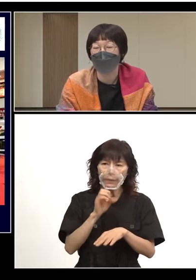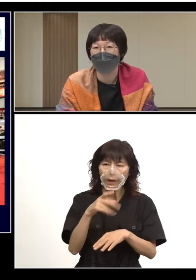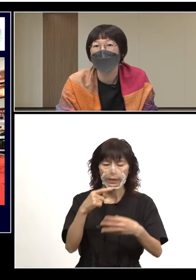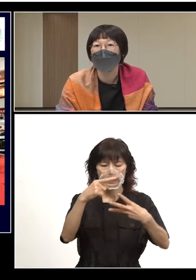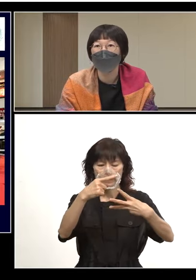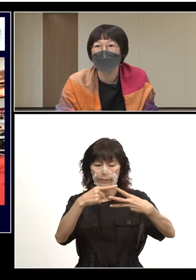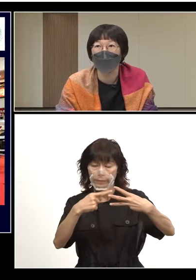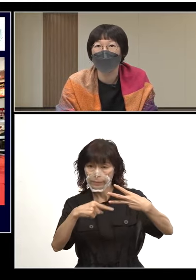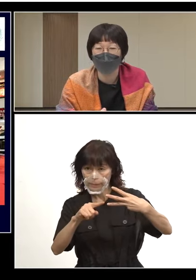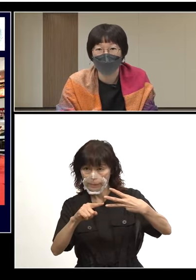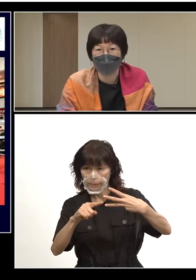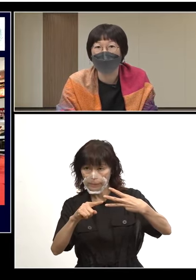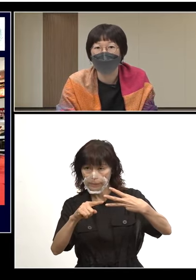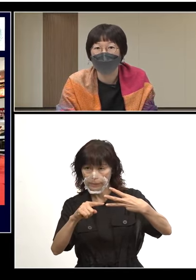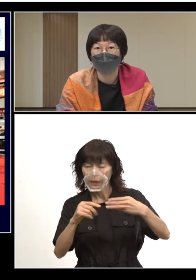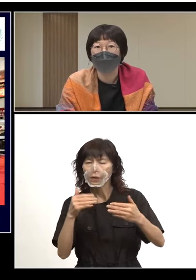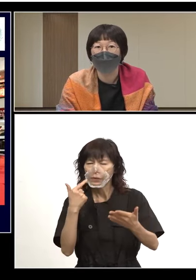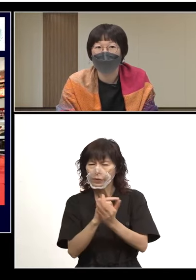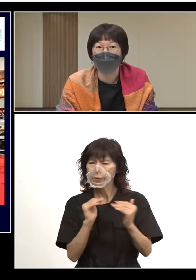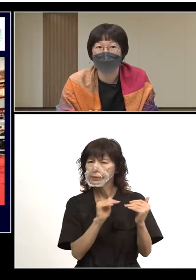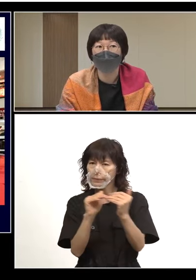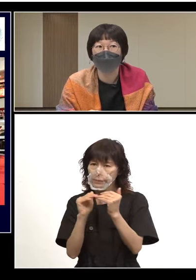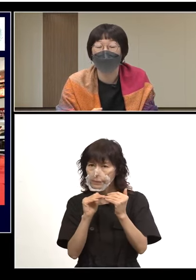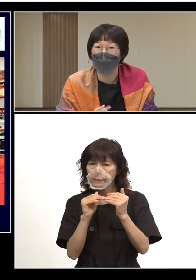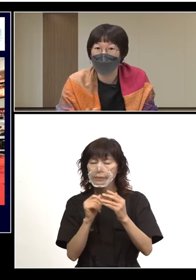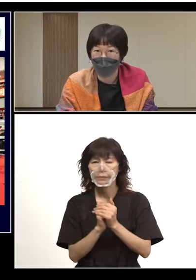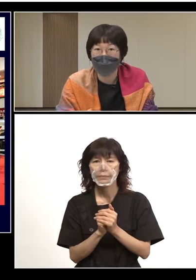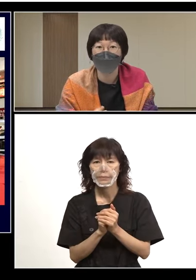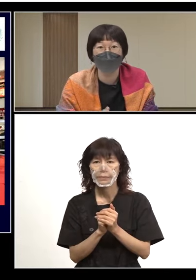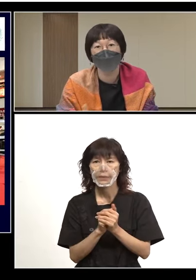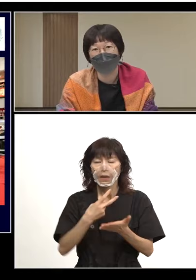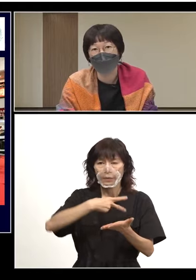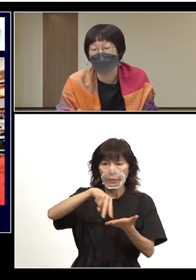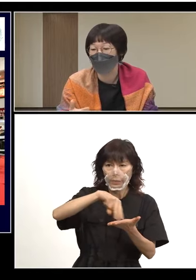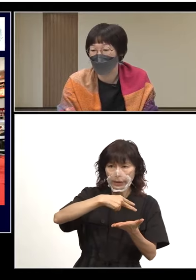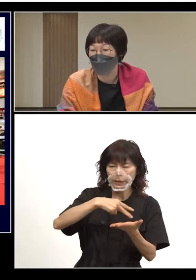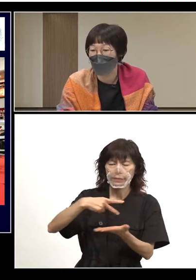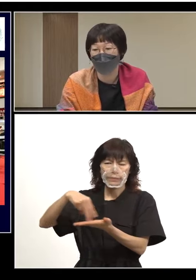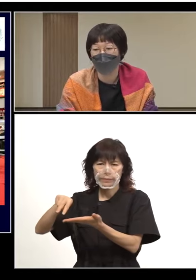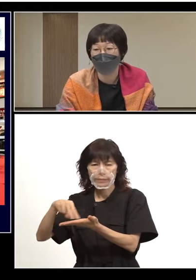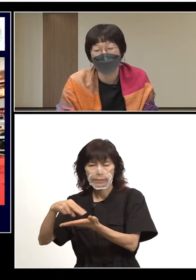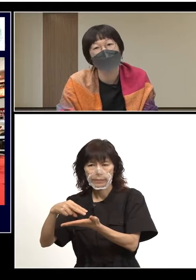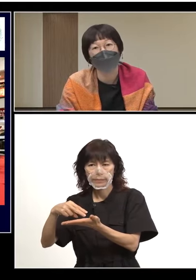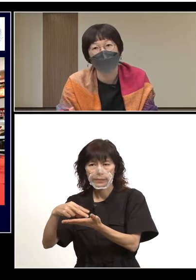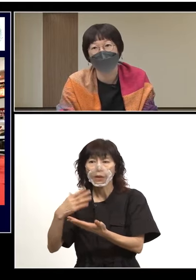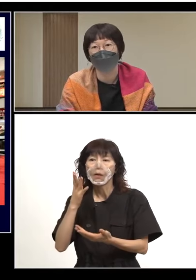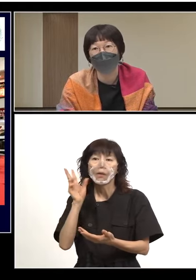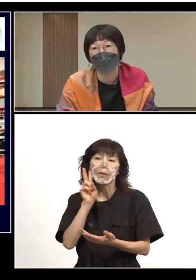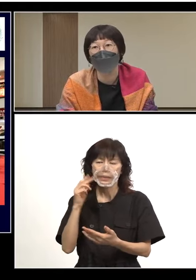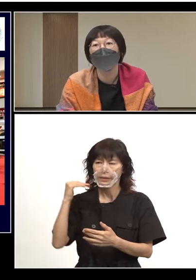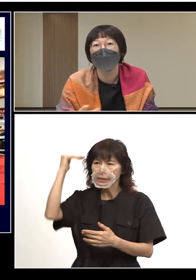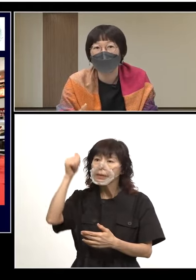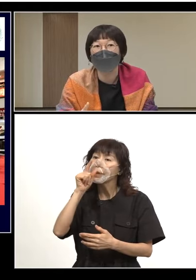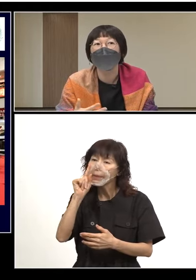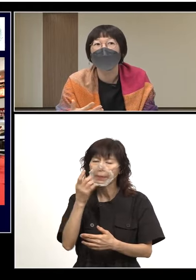三樣嘢咧，都好重視嘅一樣嘢。我哋係舞者與舞者之間，儘管譬如我哋話親子係大人同細